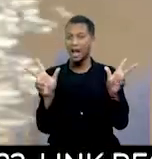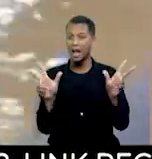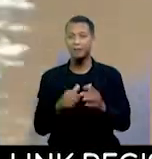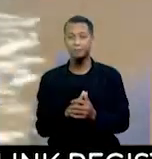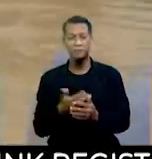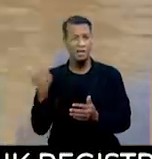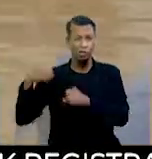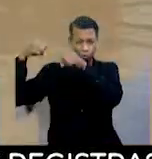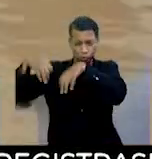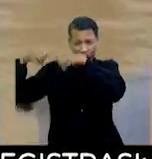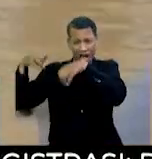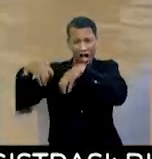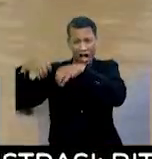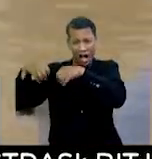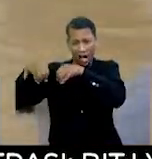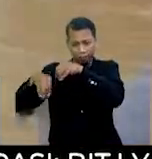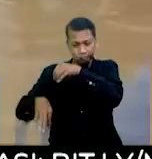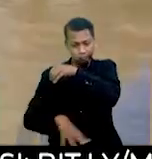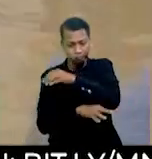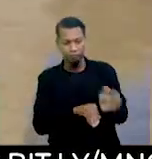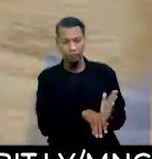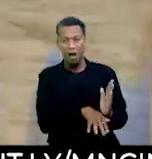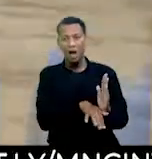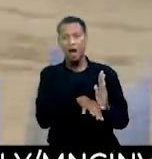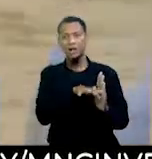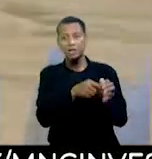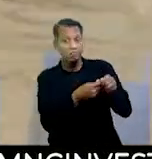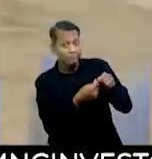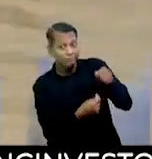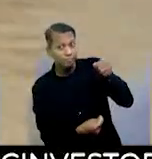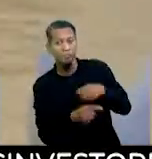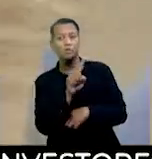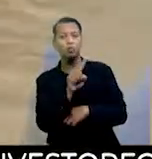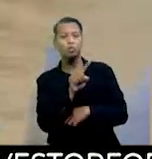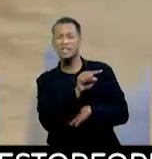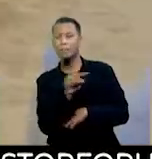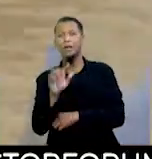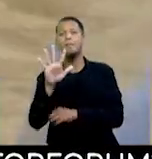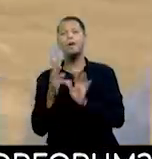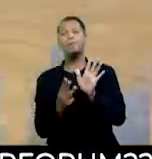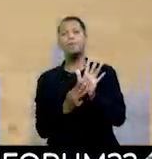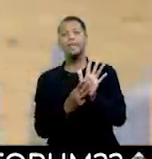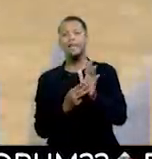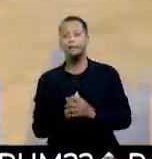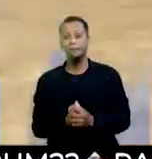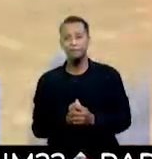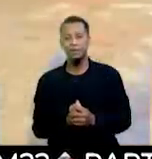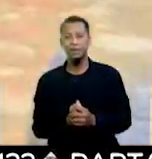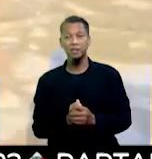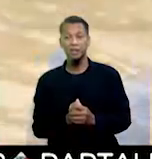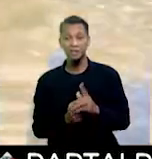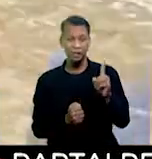wilayah Serang membuat sejumlah lokasi terendam banjir. Ketinggian banjir bahkan mencapai 1 hingga 5 meter. Salah satu lokasi banjir terparah berada di